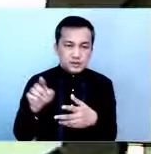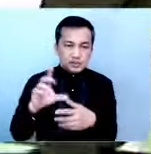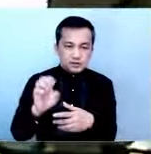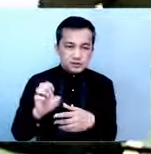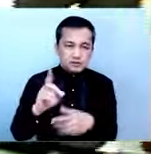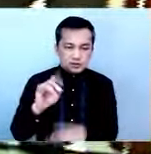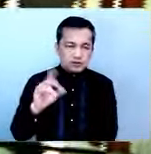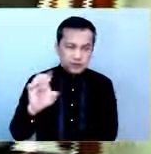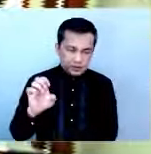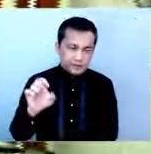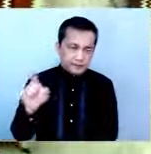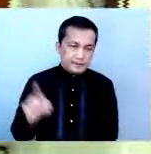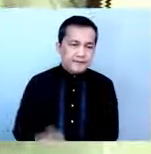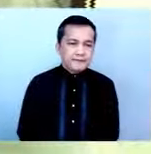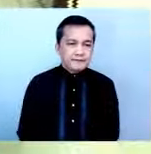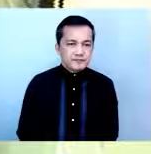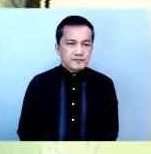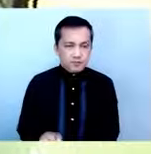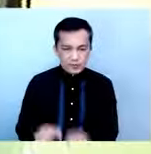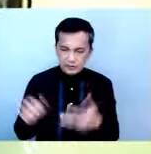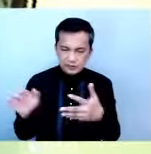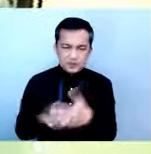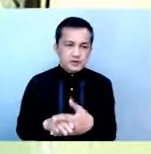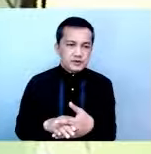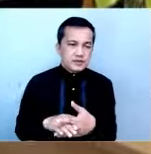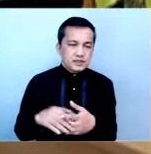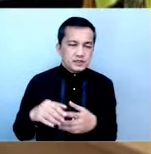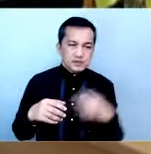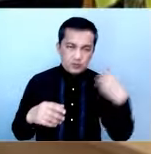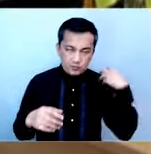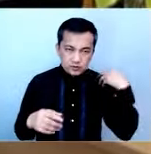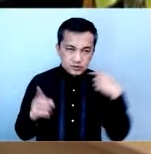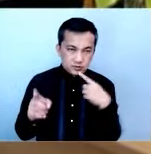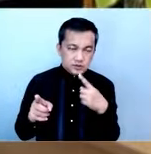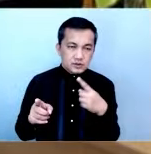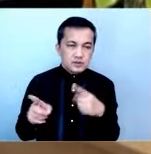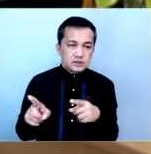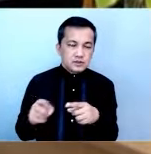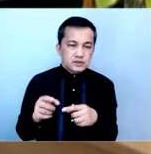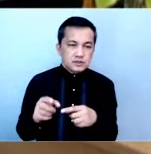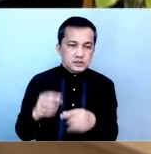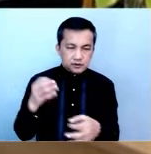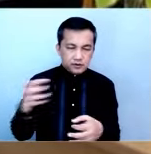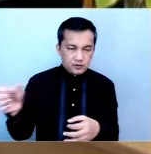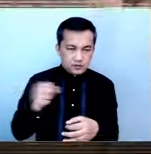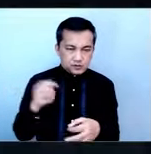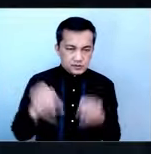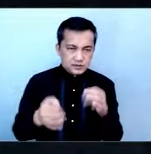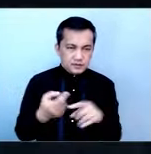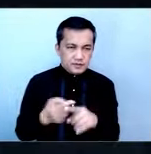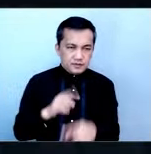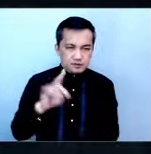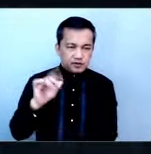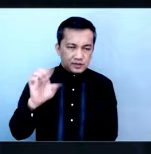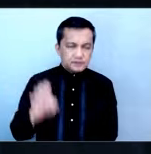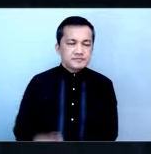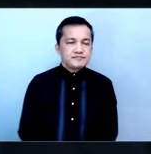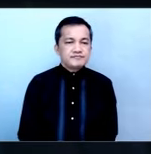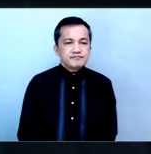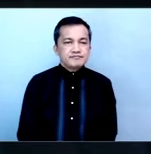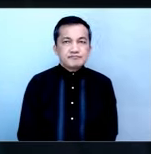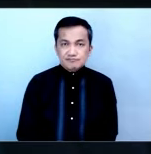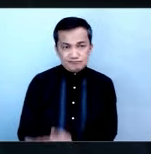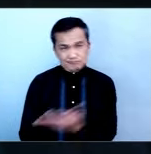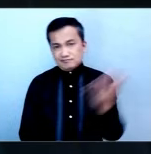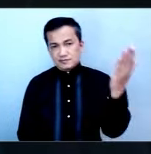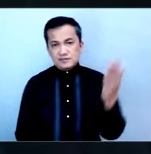Labor and Employment. Pwede mong kasuhan ang iyong employer upang makakuha ka ng hustisya galing sa DOLE. Kung kayo po ay may nais